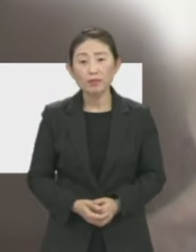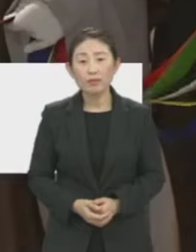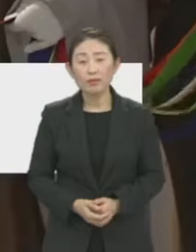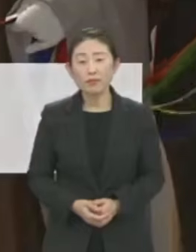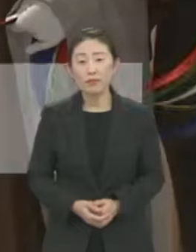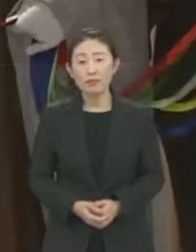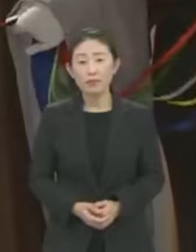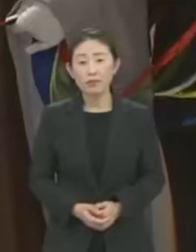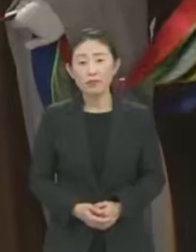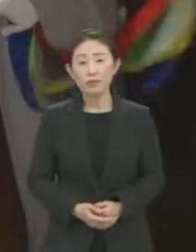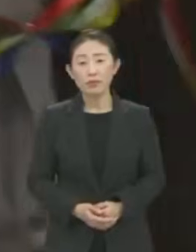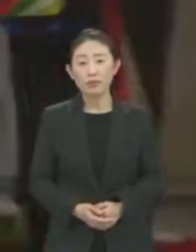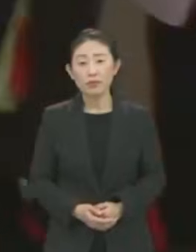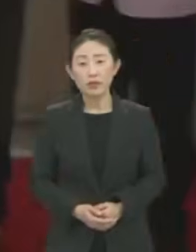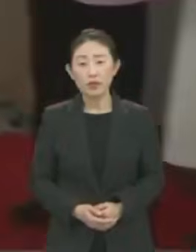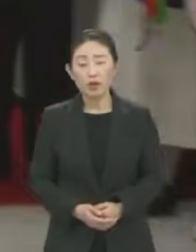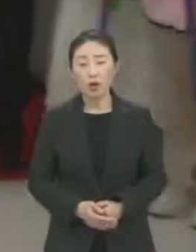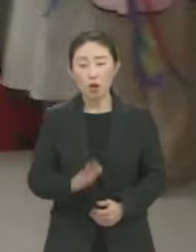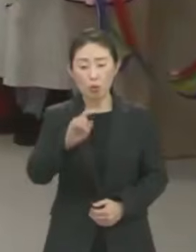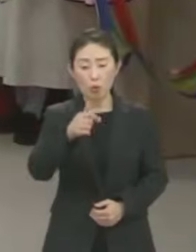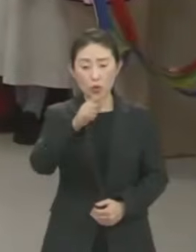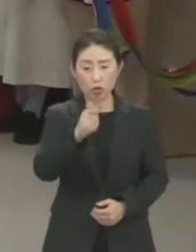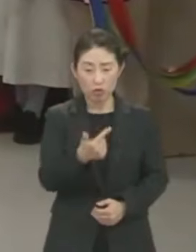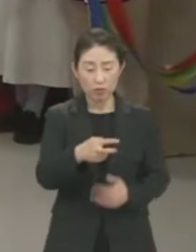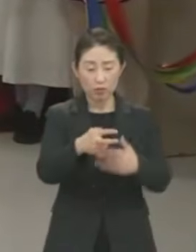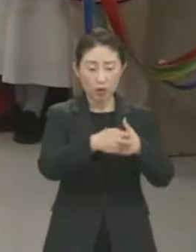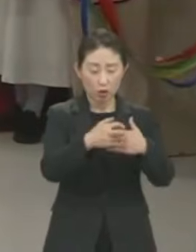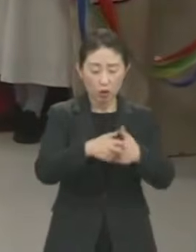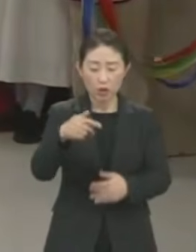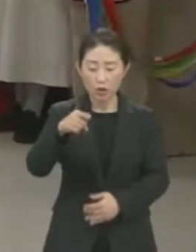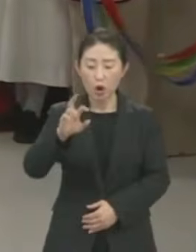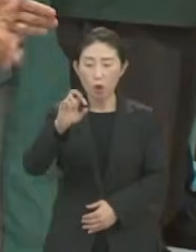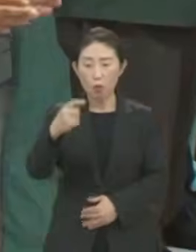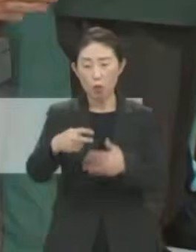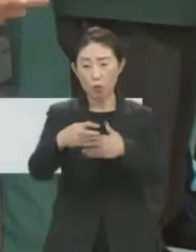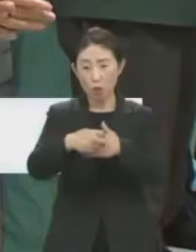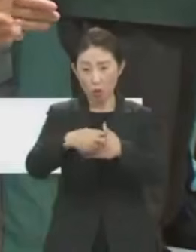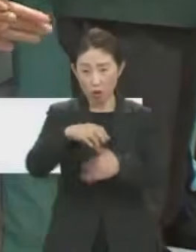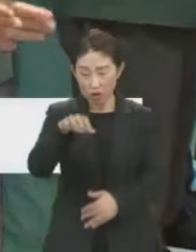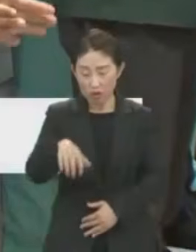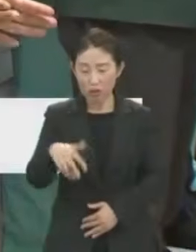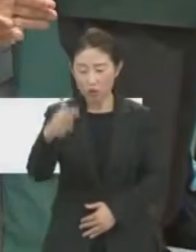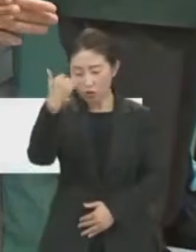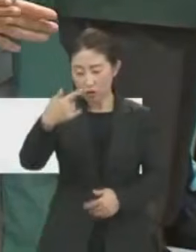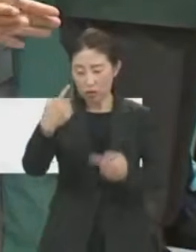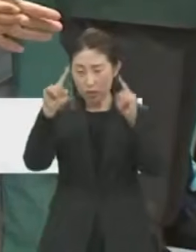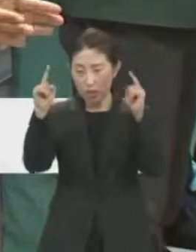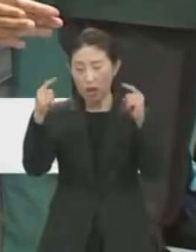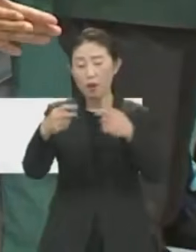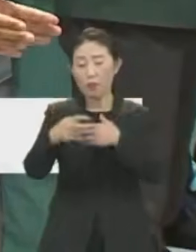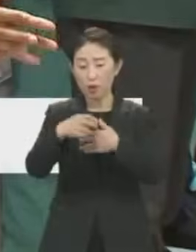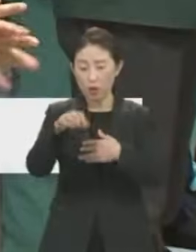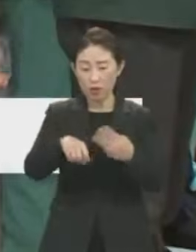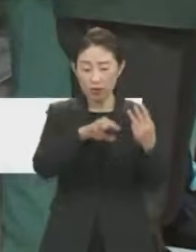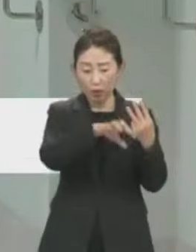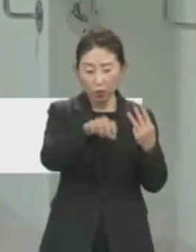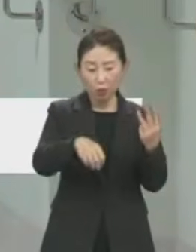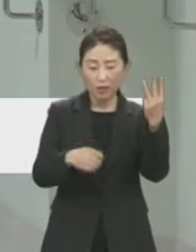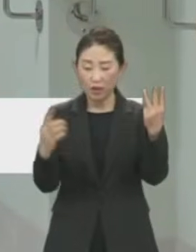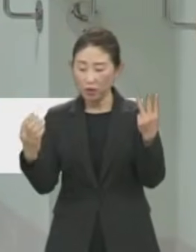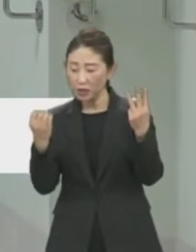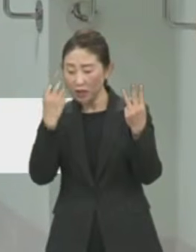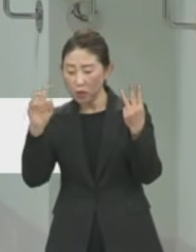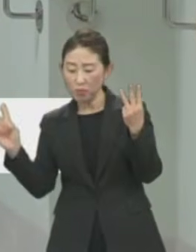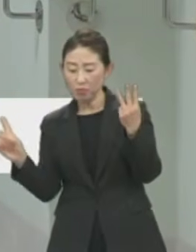느꼈죠. 기존 보훈병원과 성모병원, 충남대병원에 이어 건양대병원에 대전에서 네 번째로 호스피스